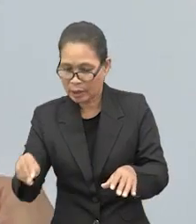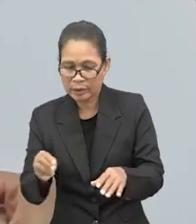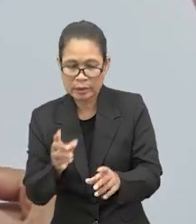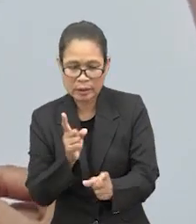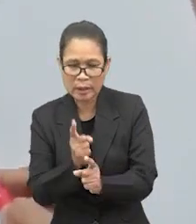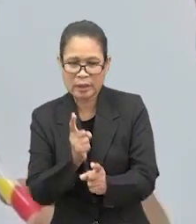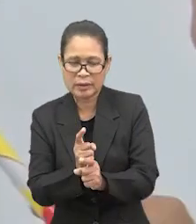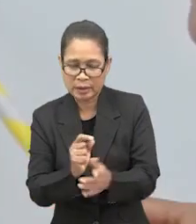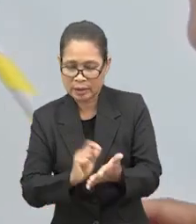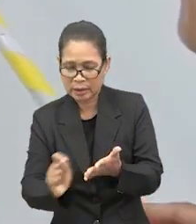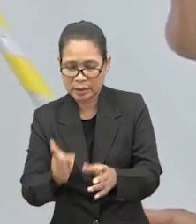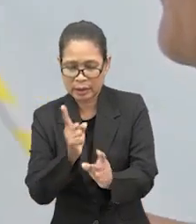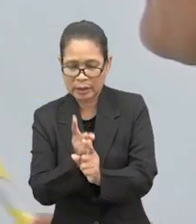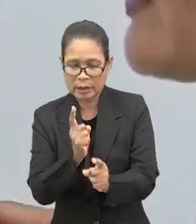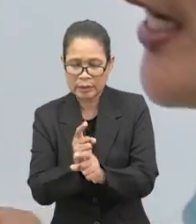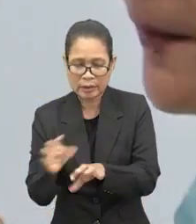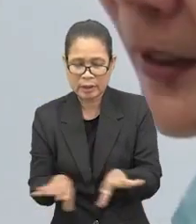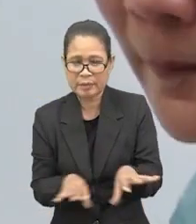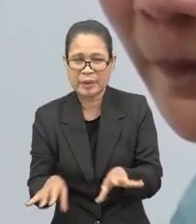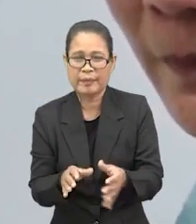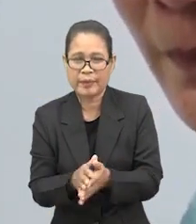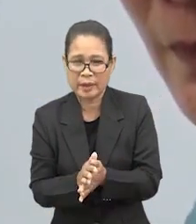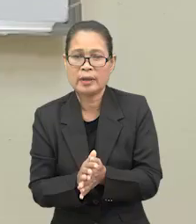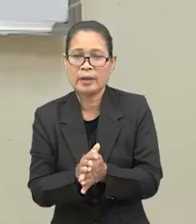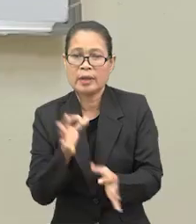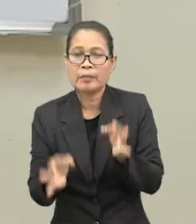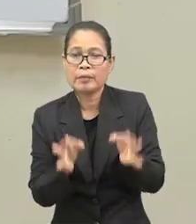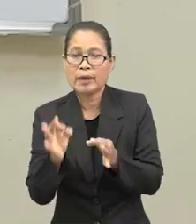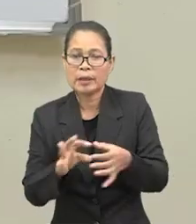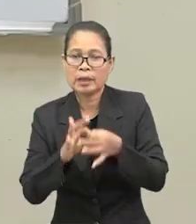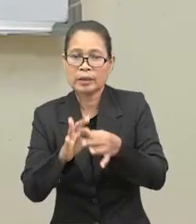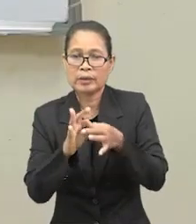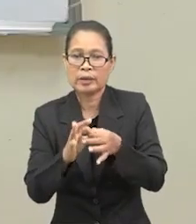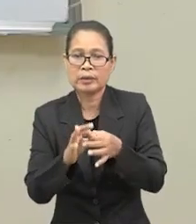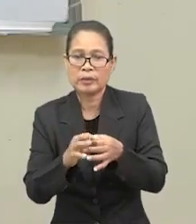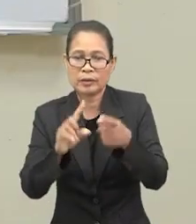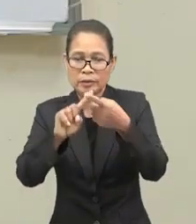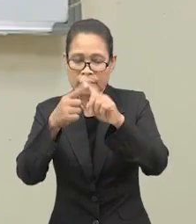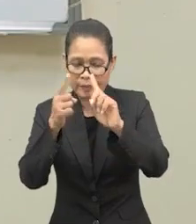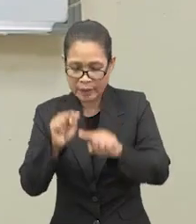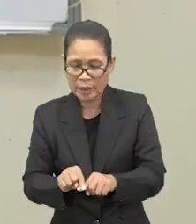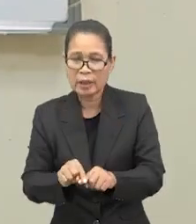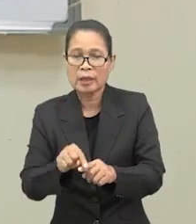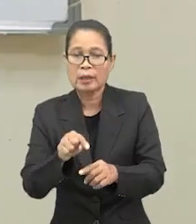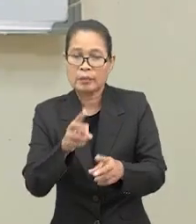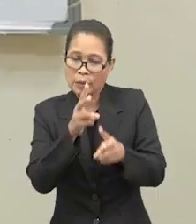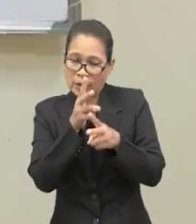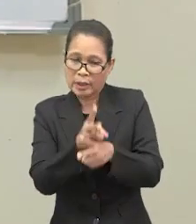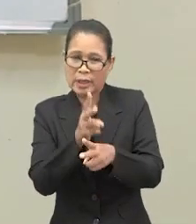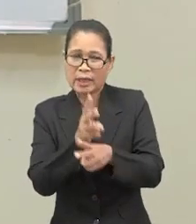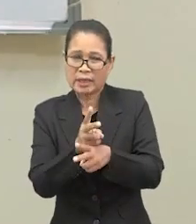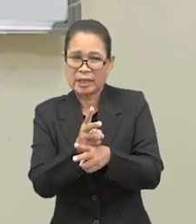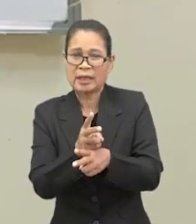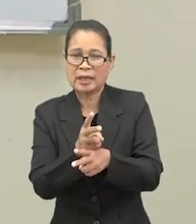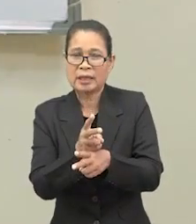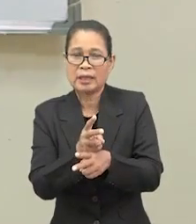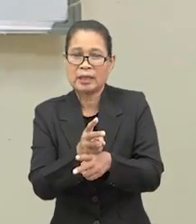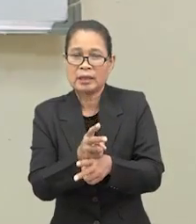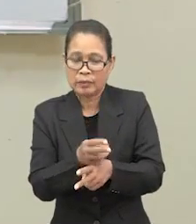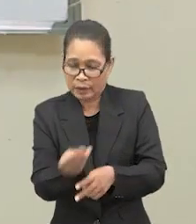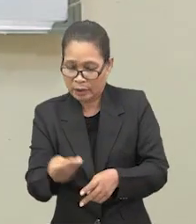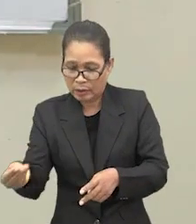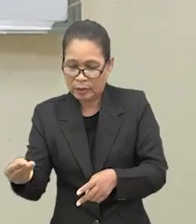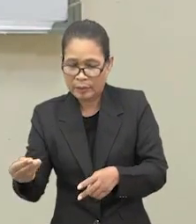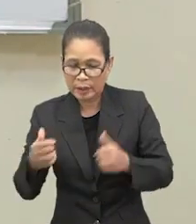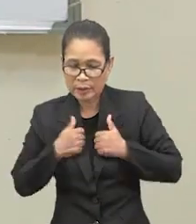ôn trừ đã ở bàn xóm sọp tới nâng sạc thàn bập hiếp. Chà. Bà tệ tôn chùm mùi nâng chùm nuôn tôi sự thiệt bẹp ní cho con bà giác